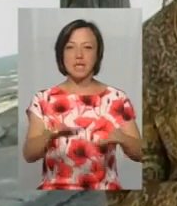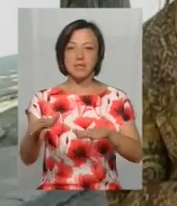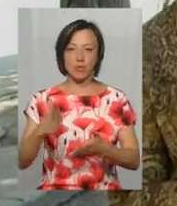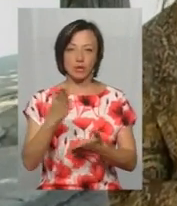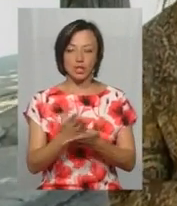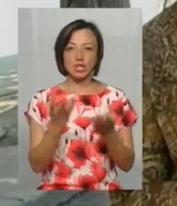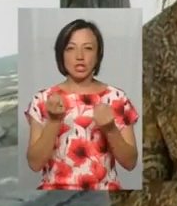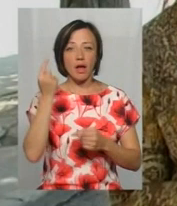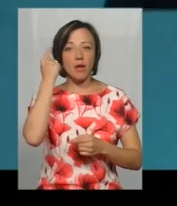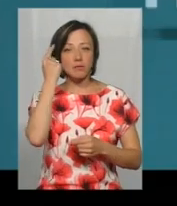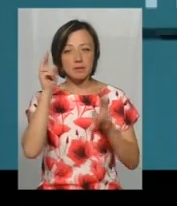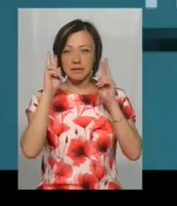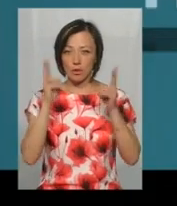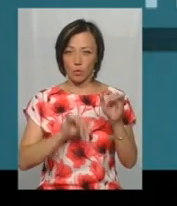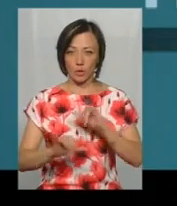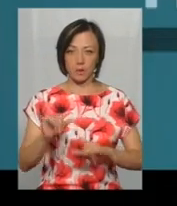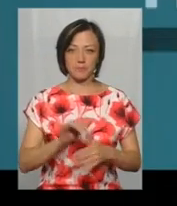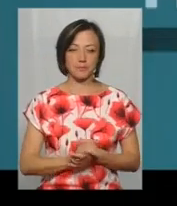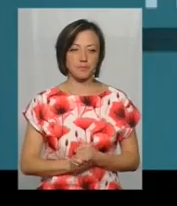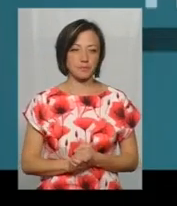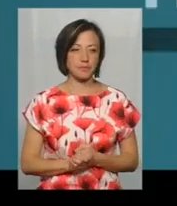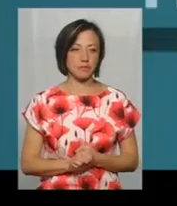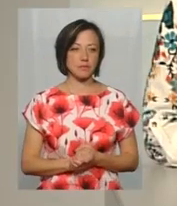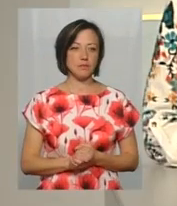розташування ще поки не визначились.